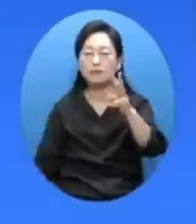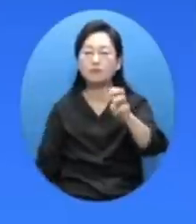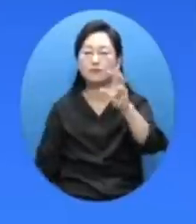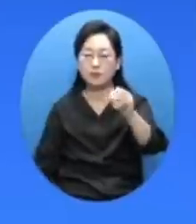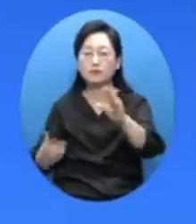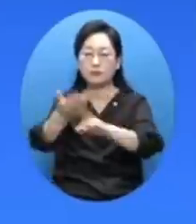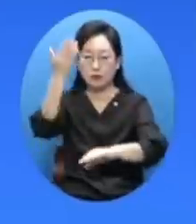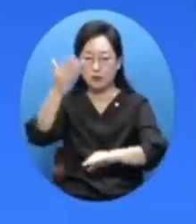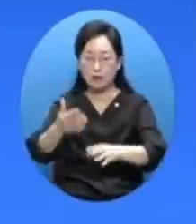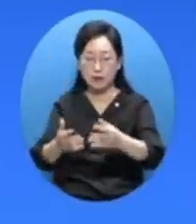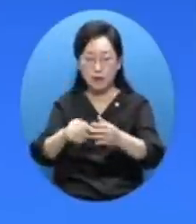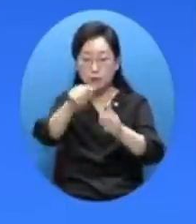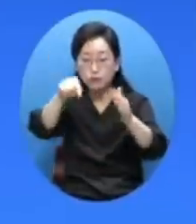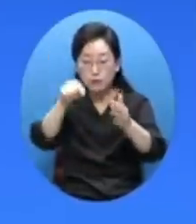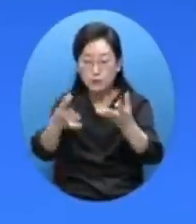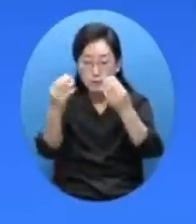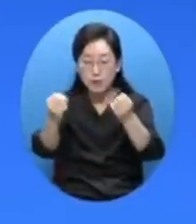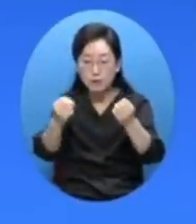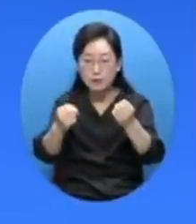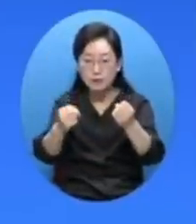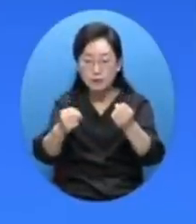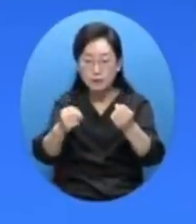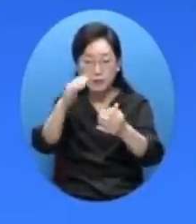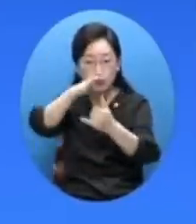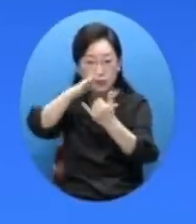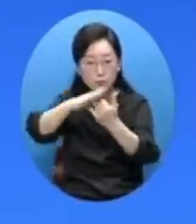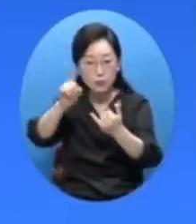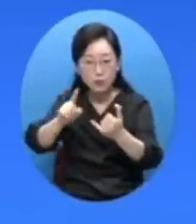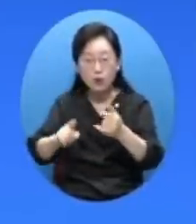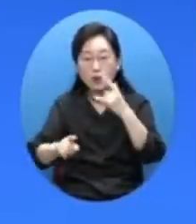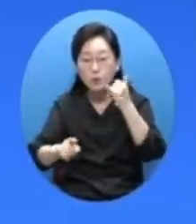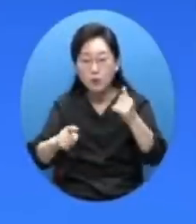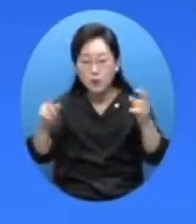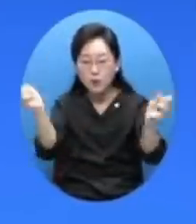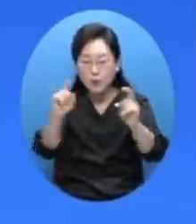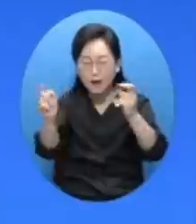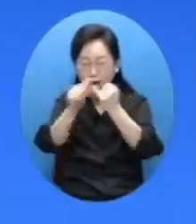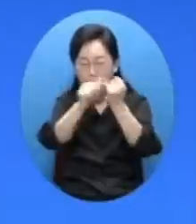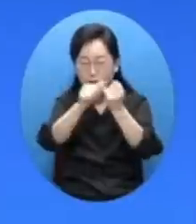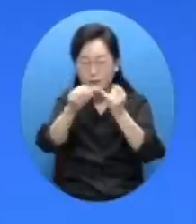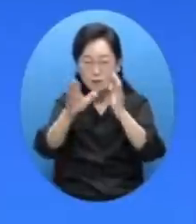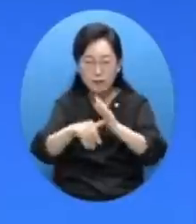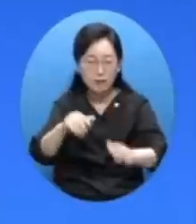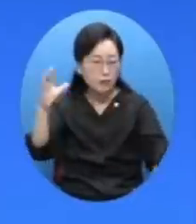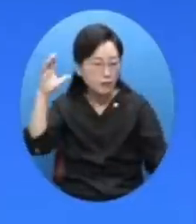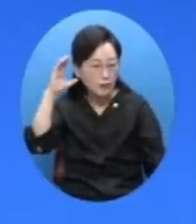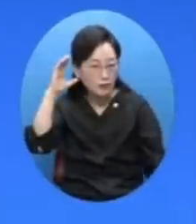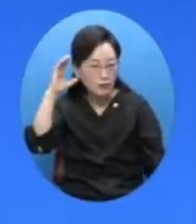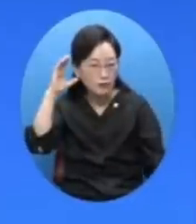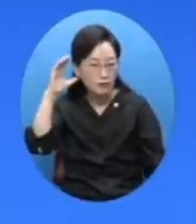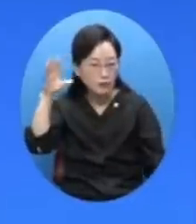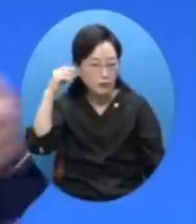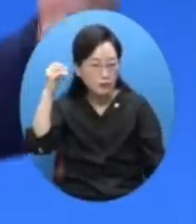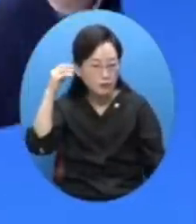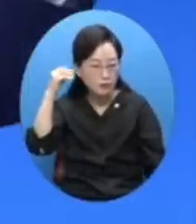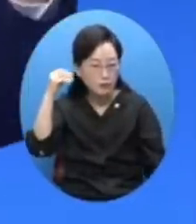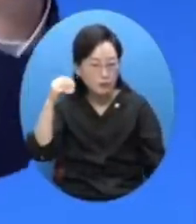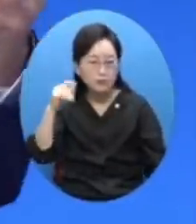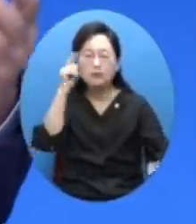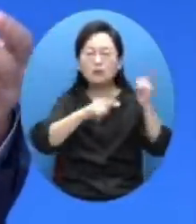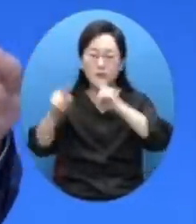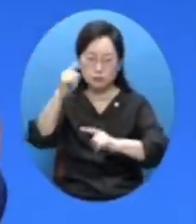많은 아이들이 부모가 싸울 때 화가 나서 소리지른 그 말 한마디 듣고 상처받아